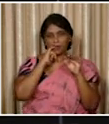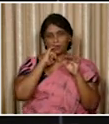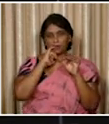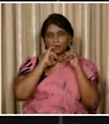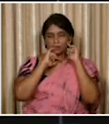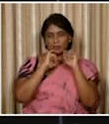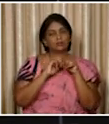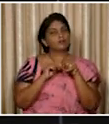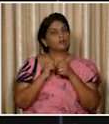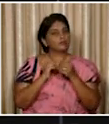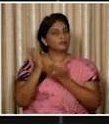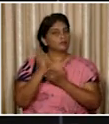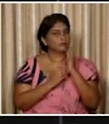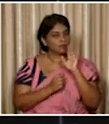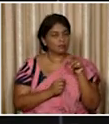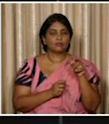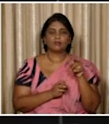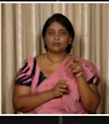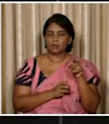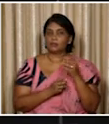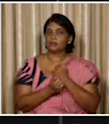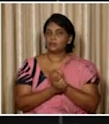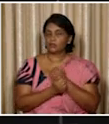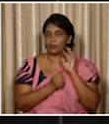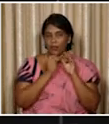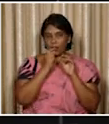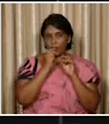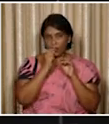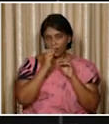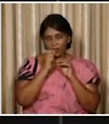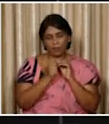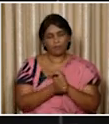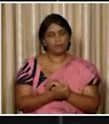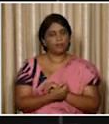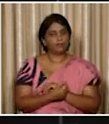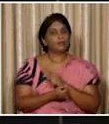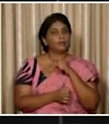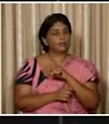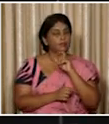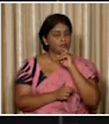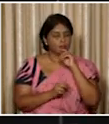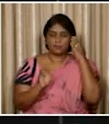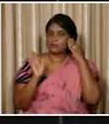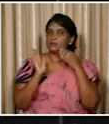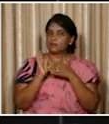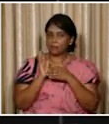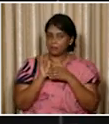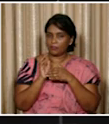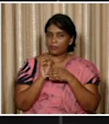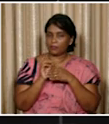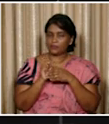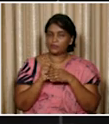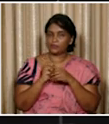B/2084/19(43/94) ஆம் இலக்க வழக்கு போலீசாரால் தாக்கல் செய்யப்பட்ட நிலையில் அவ்வழக்கை முன்னிறுத்தி ஆலய பூசகர் மற்றும் நிர்வாக உறுப்பினர்கள்